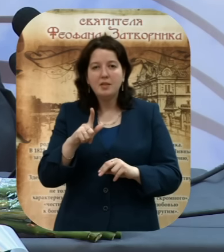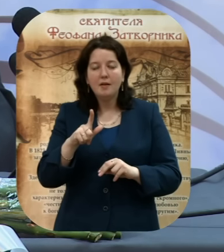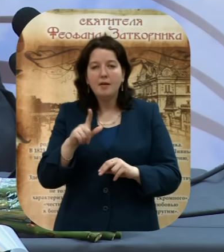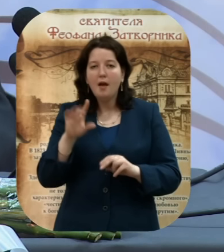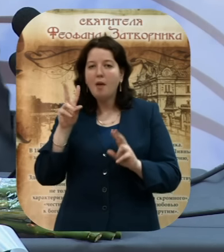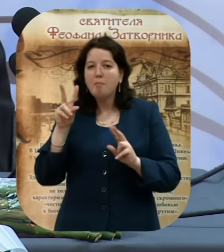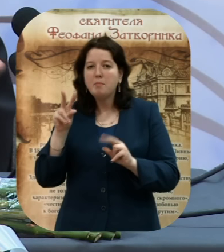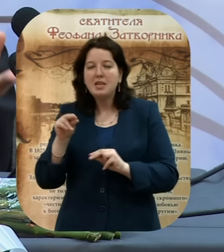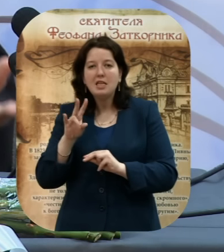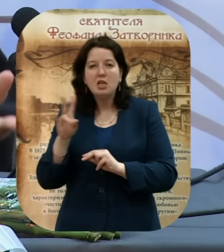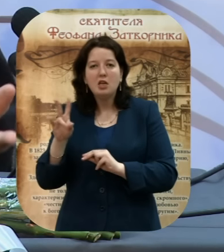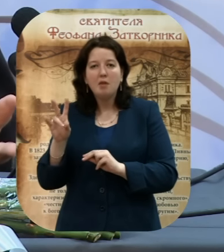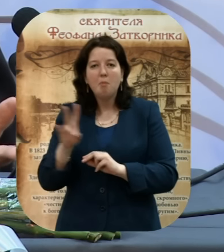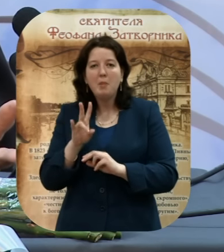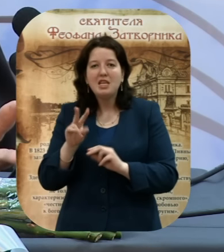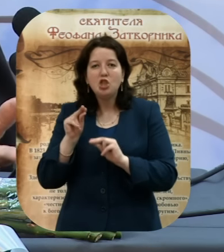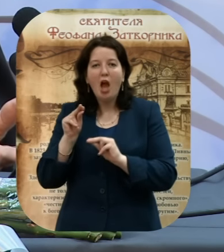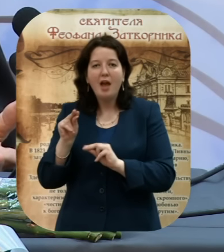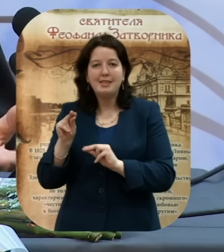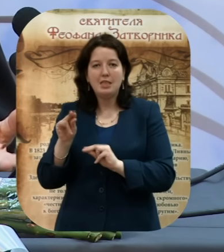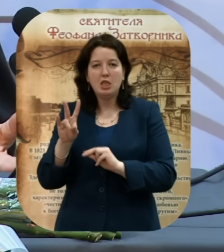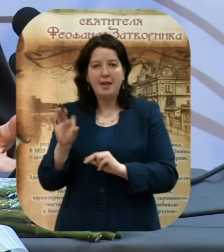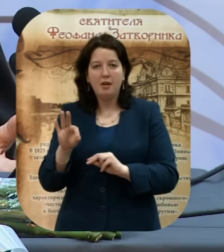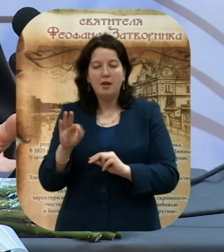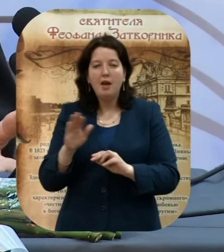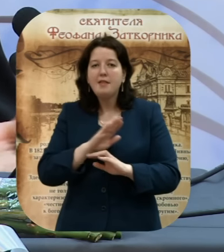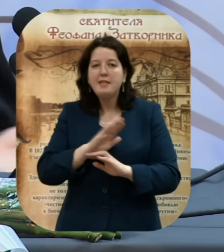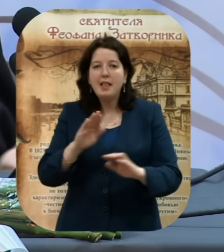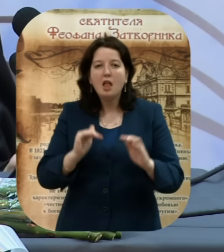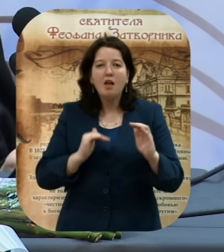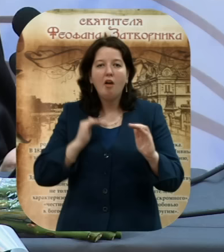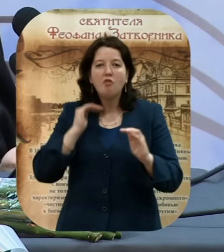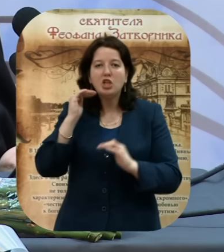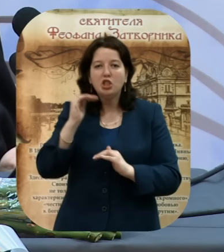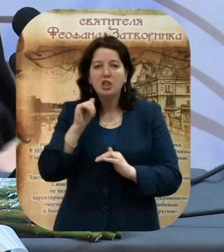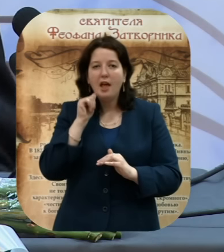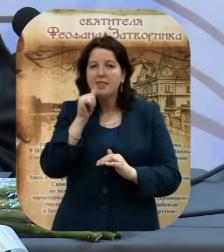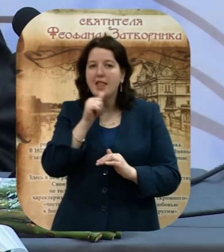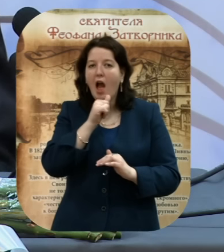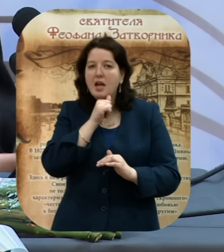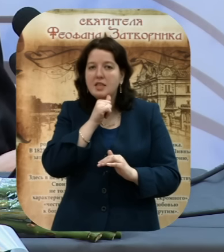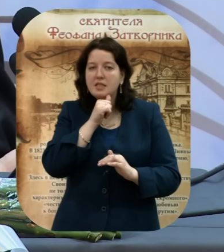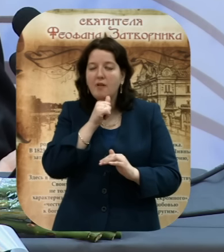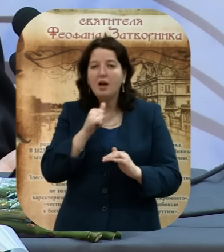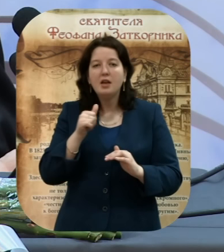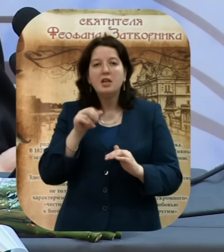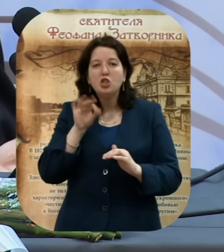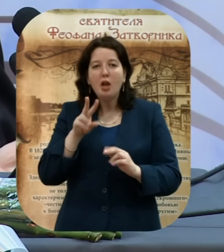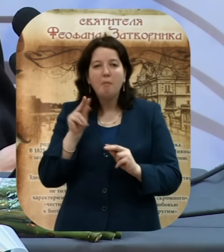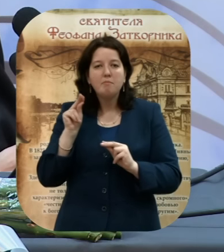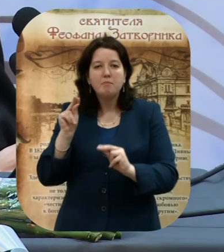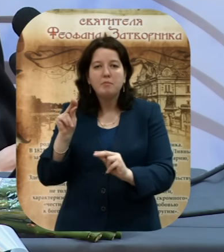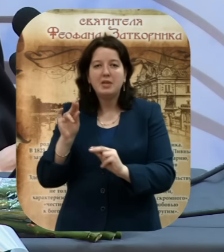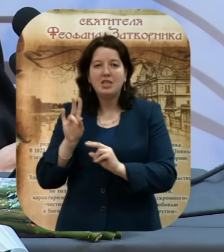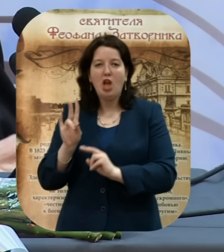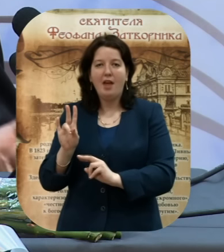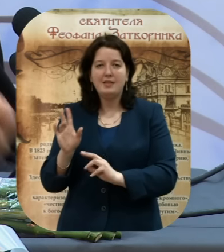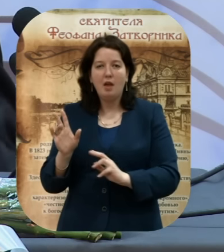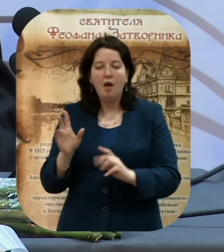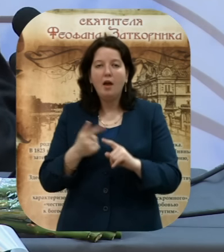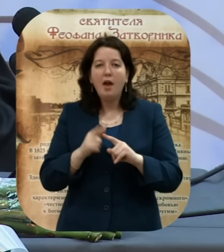Сверхдостаточно. Нет выше таинства, чем причащение. Нет. Это панацея.